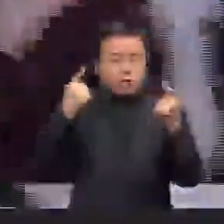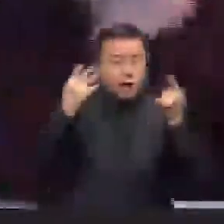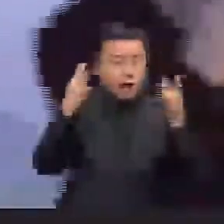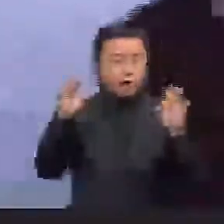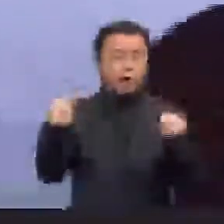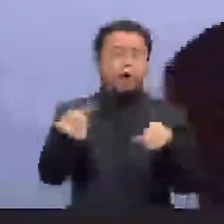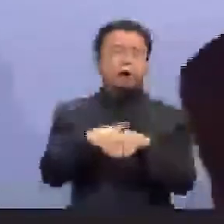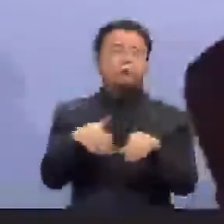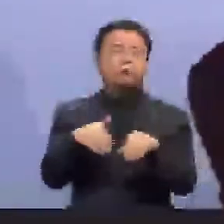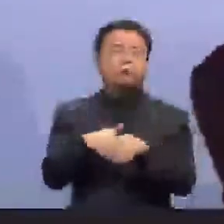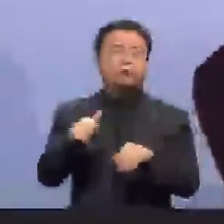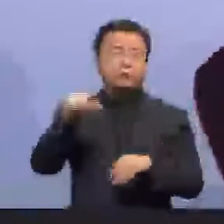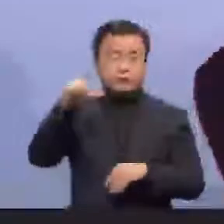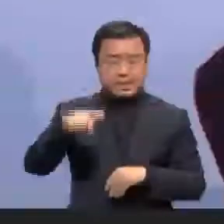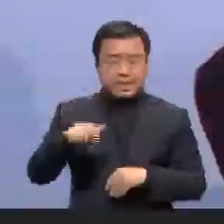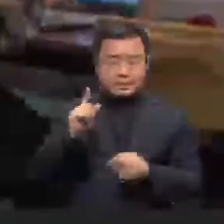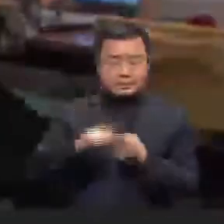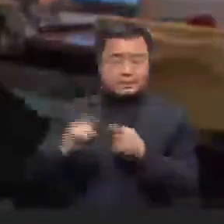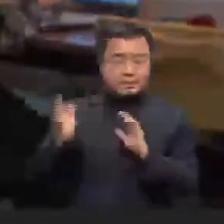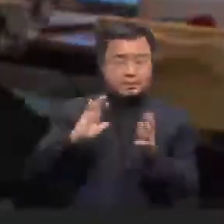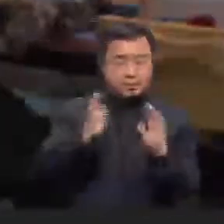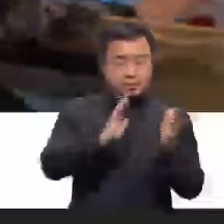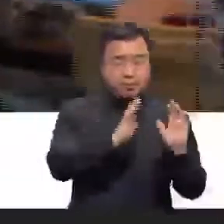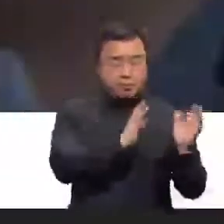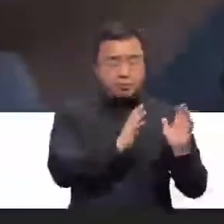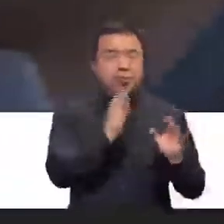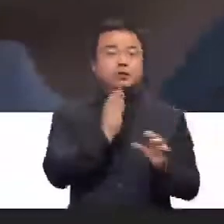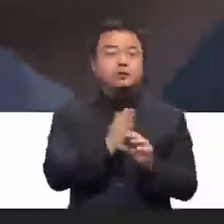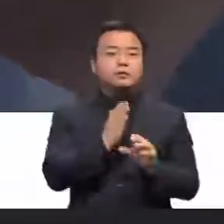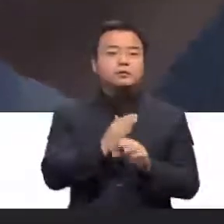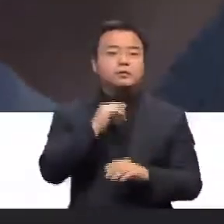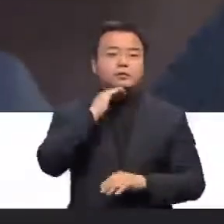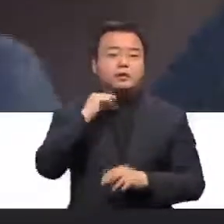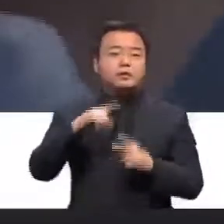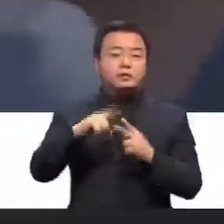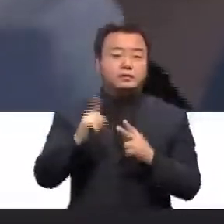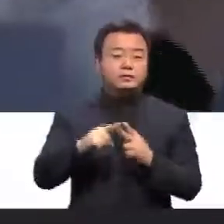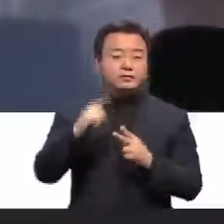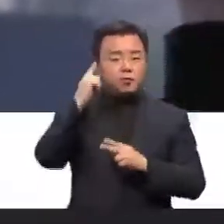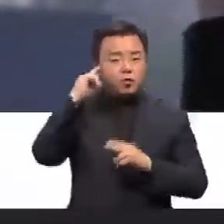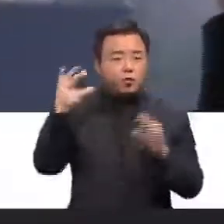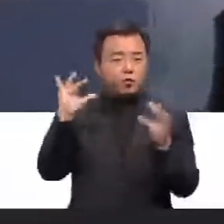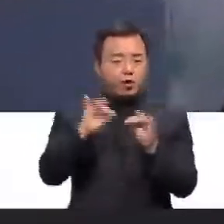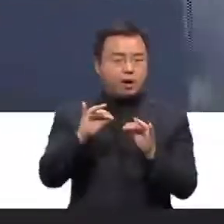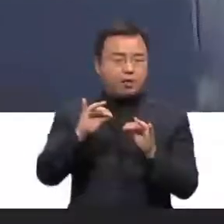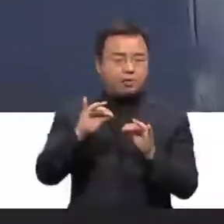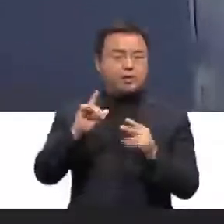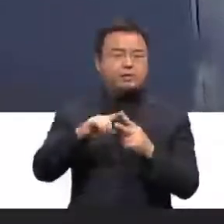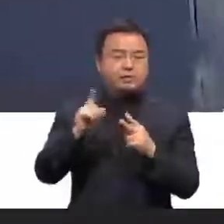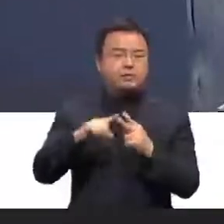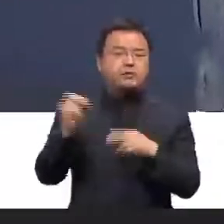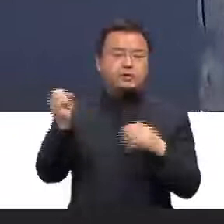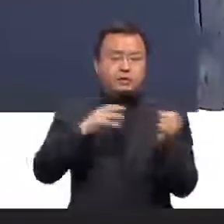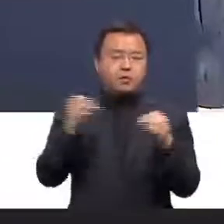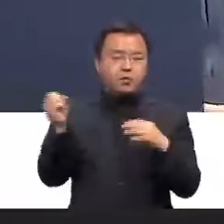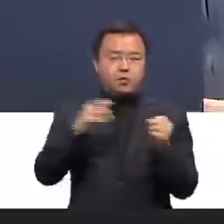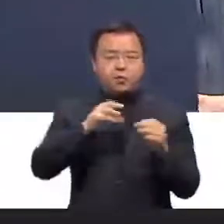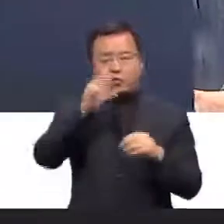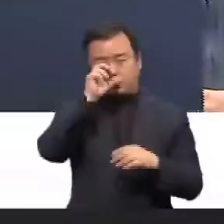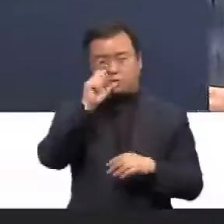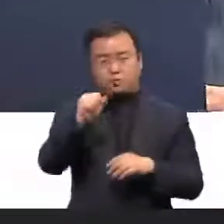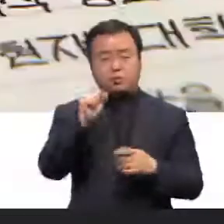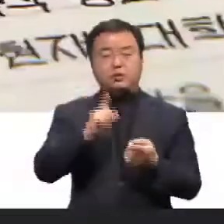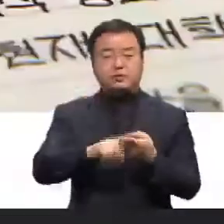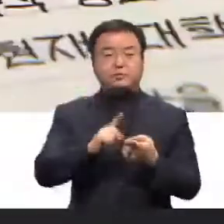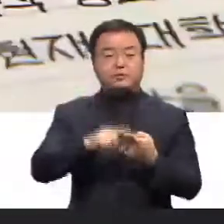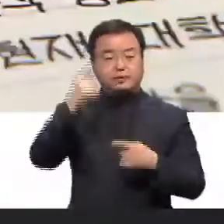열띤 토론을 벌입니다. 나이대라든가 공감하는 거라든가 대화가 용이하다는 점들이 확실히